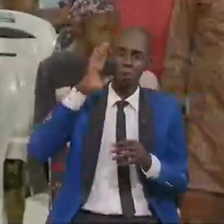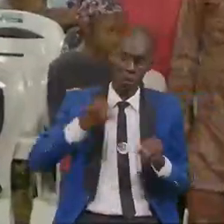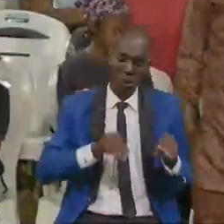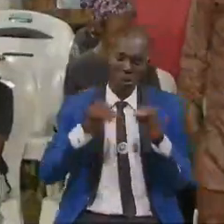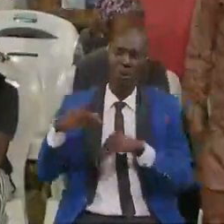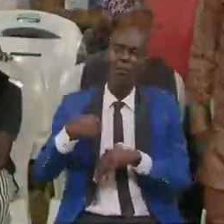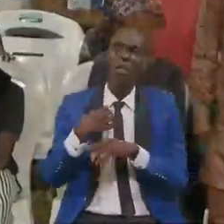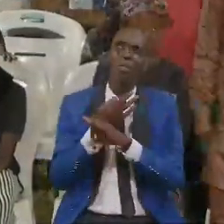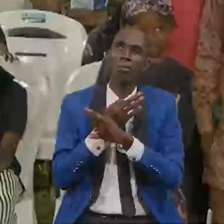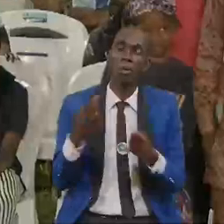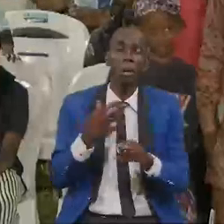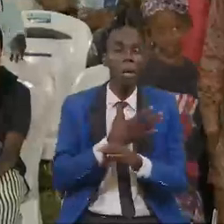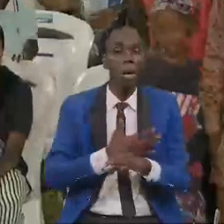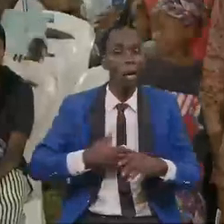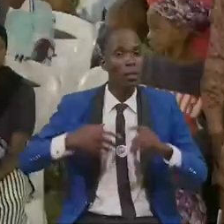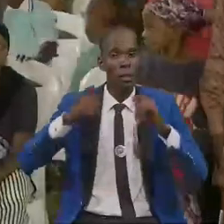immédiatement